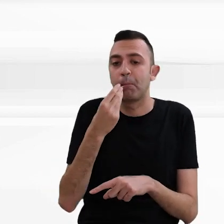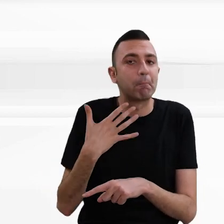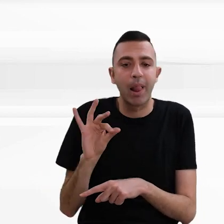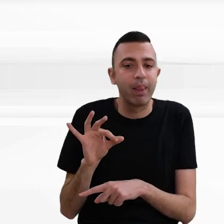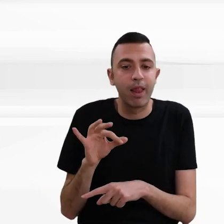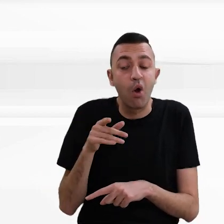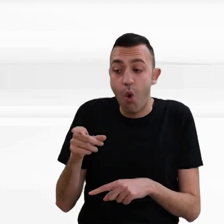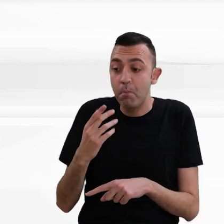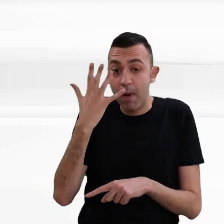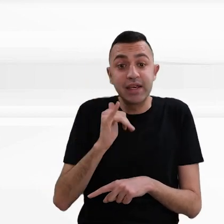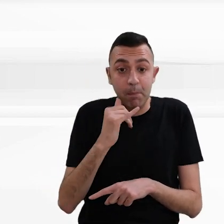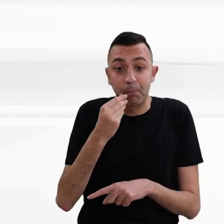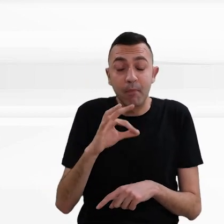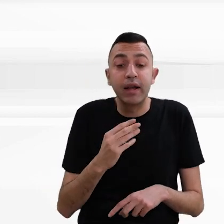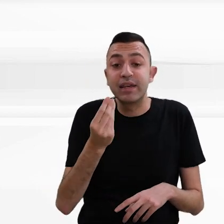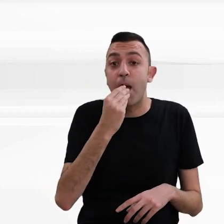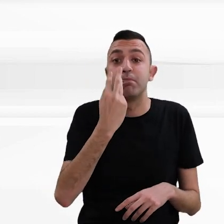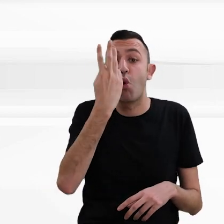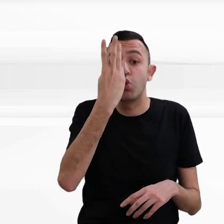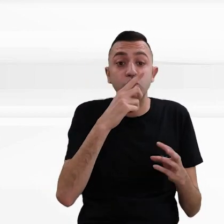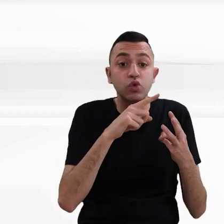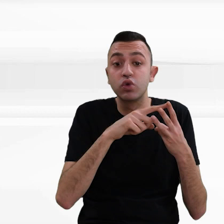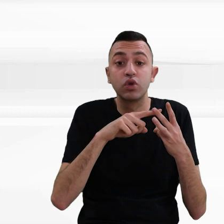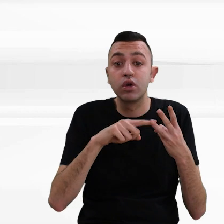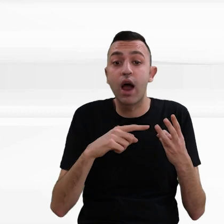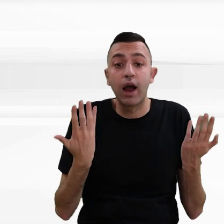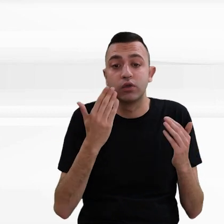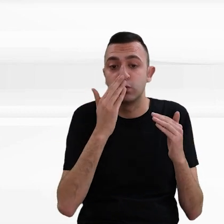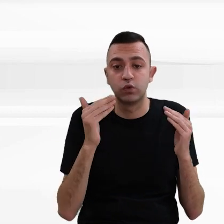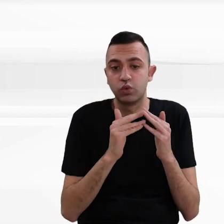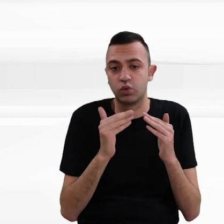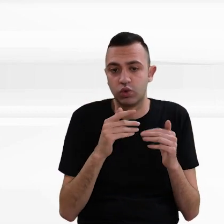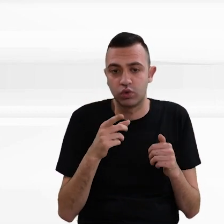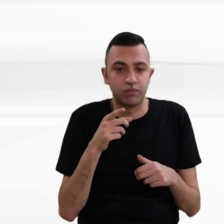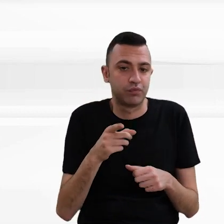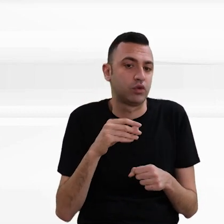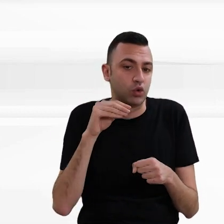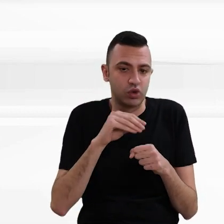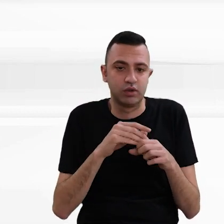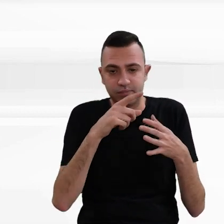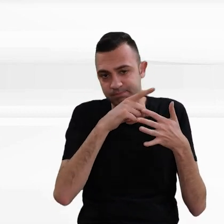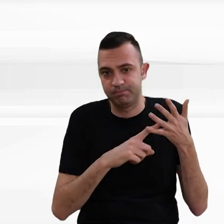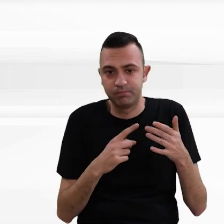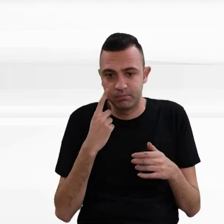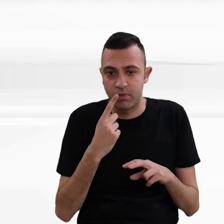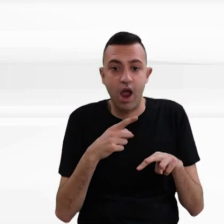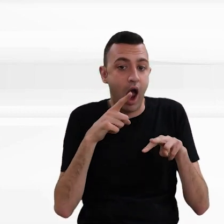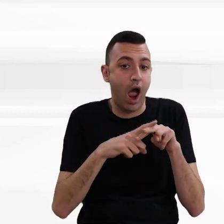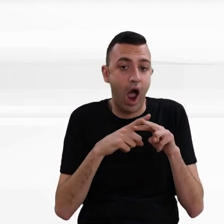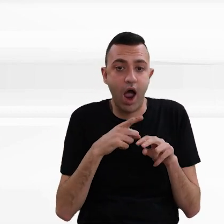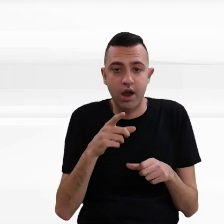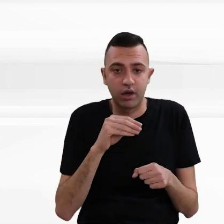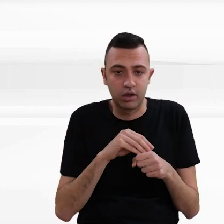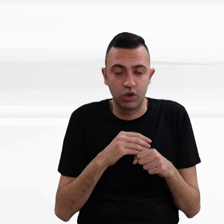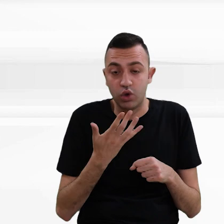tuz tüketmiştir demişti Buna göre bu müşteriye de yemekler aşağıdakilerden hangisidir o zaman seçeneklerine bakıyorum a